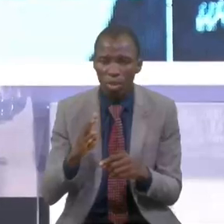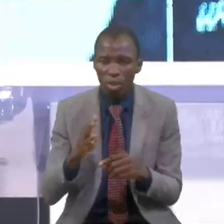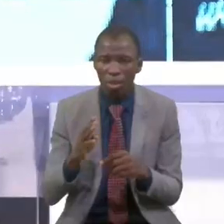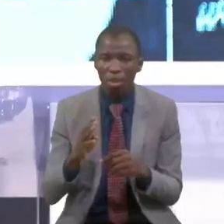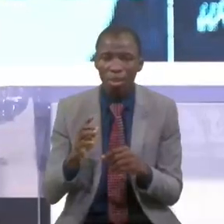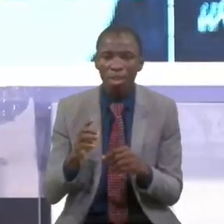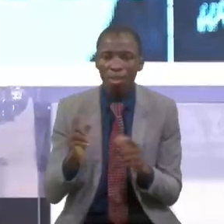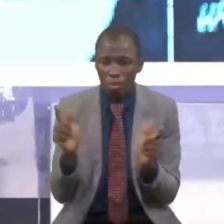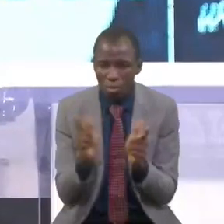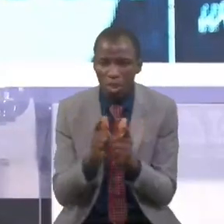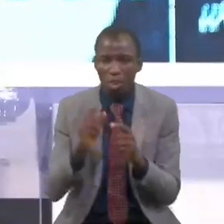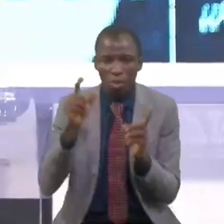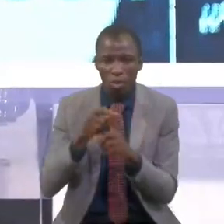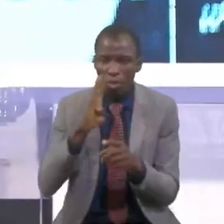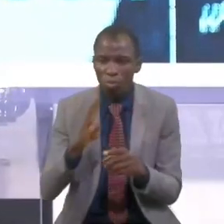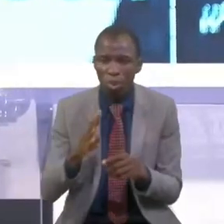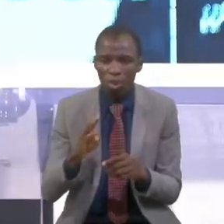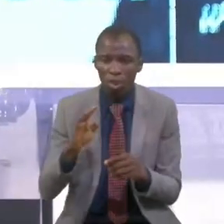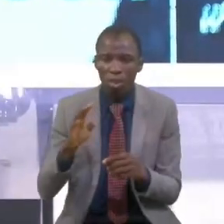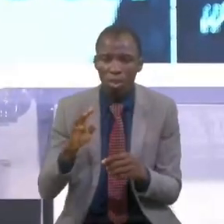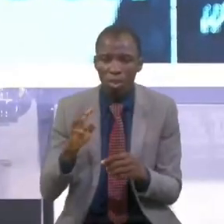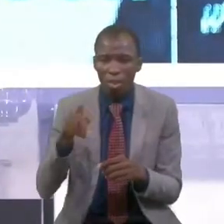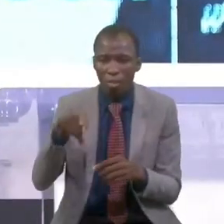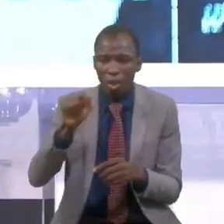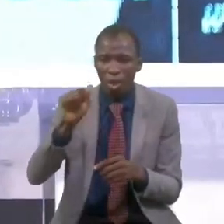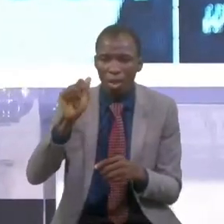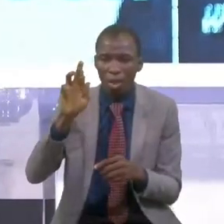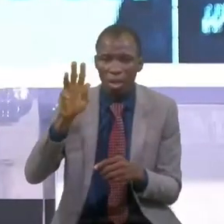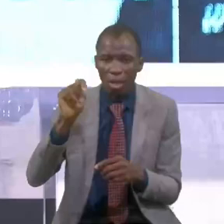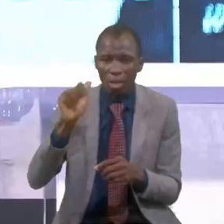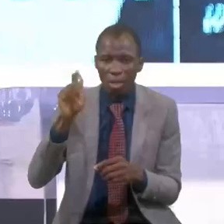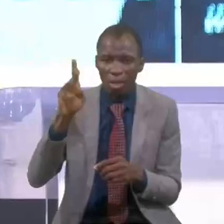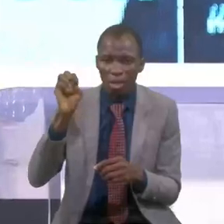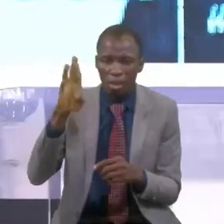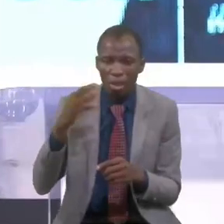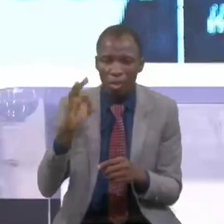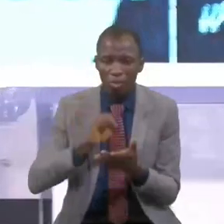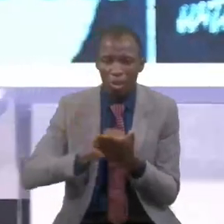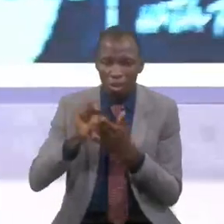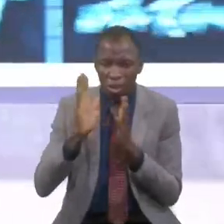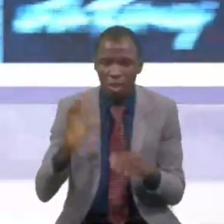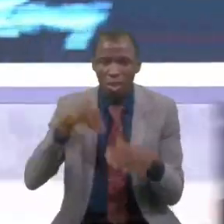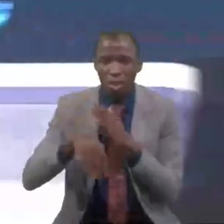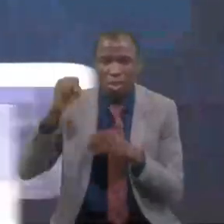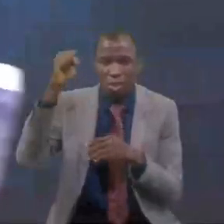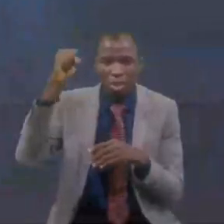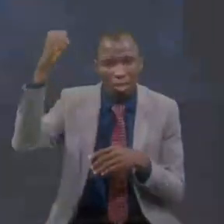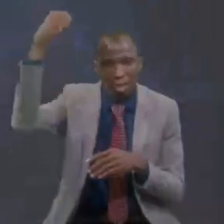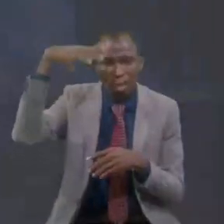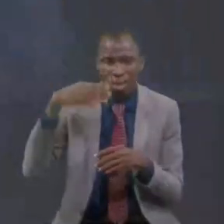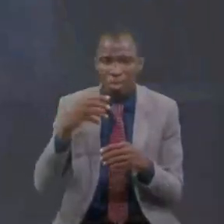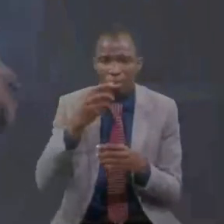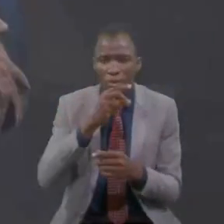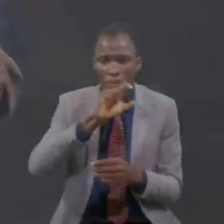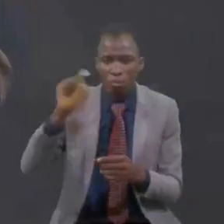capable d'avoir part à l'héritage des saints dans la lumière VO le verset 13